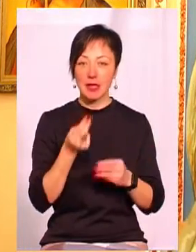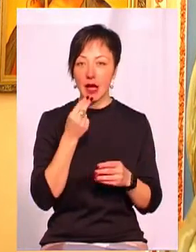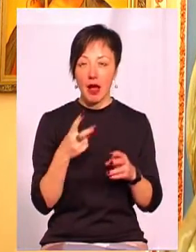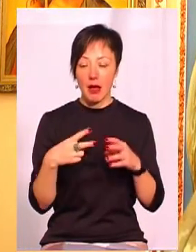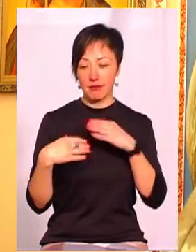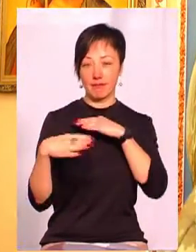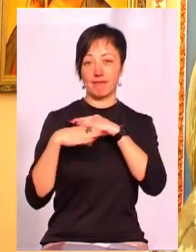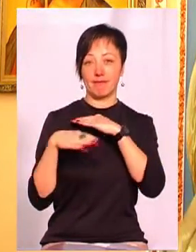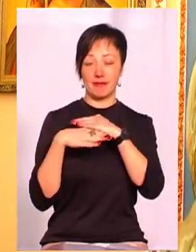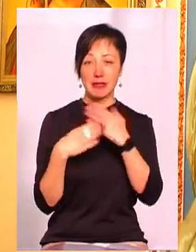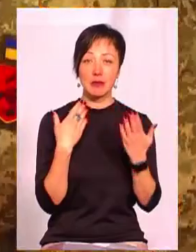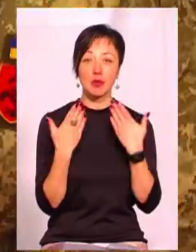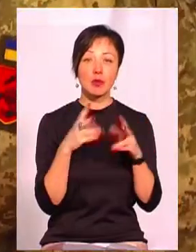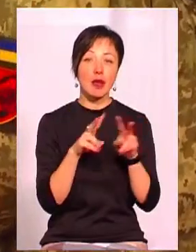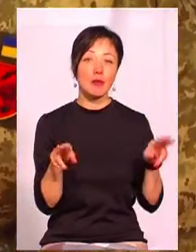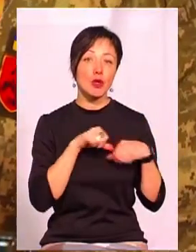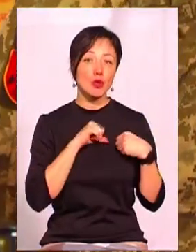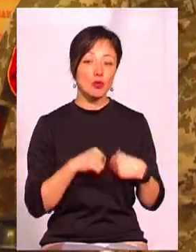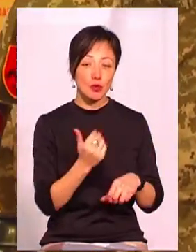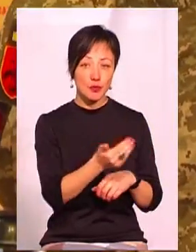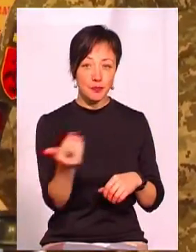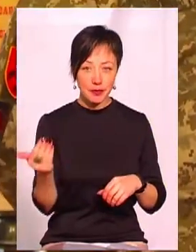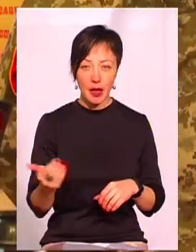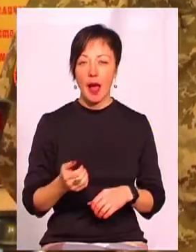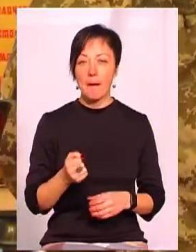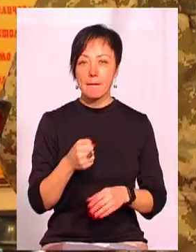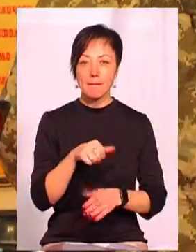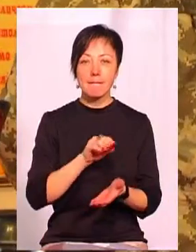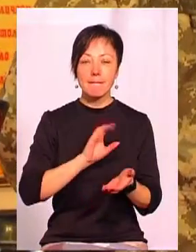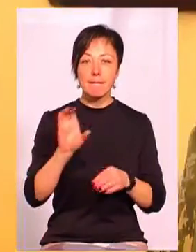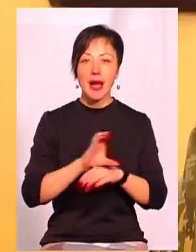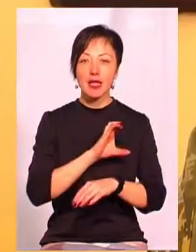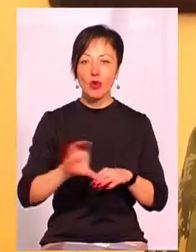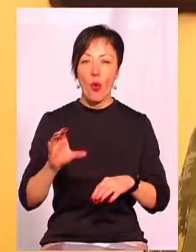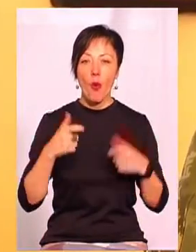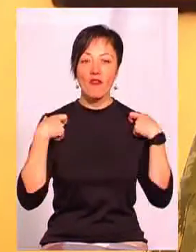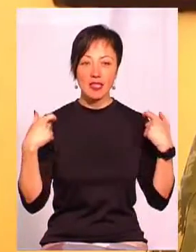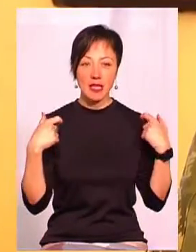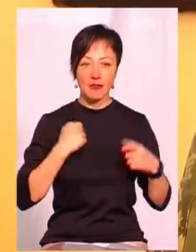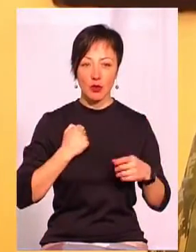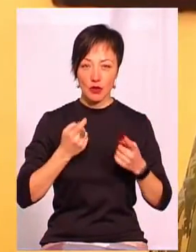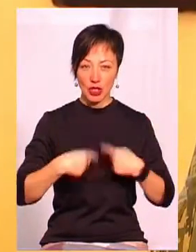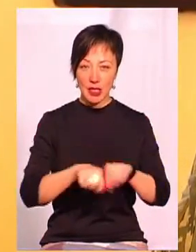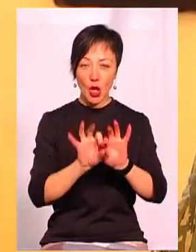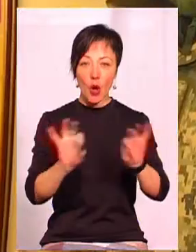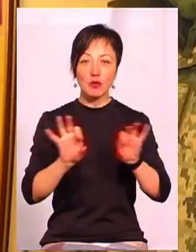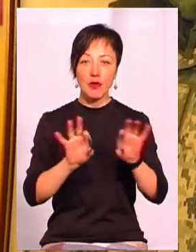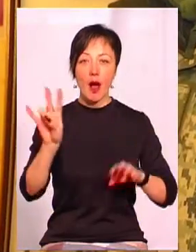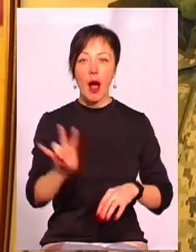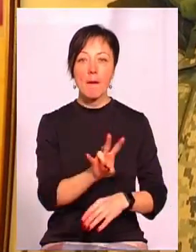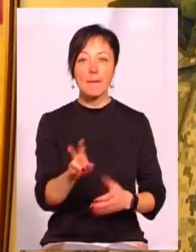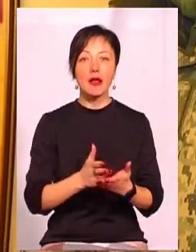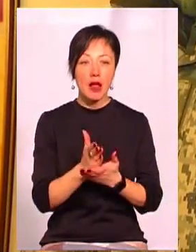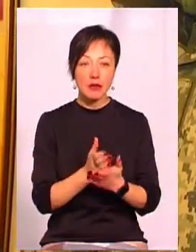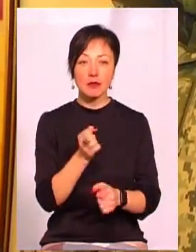нотках їхньої душі. Пресофіцер Хмельницької військової частини А4239 Олексій Наконечний розповів, капеланство у них в